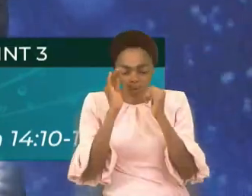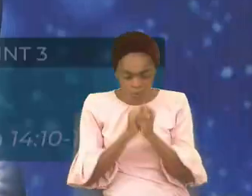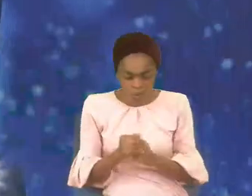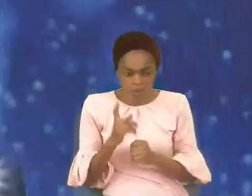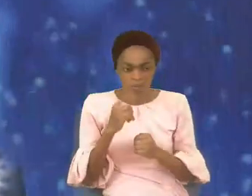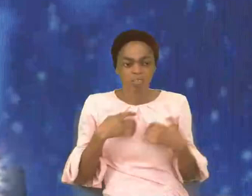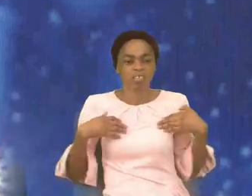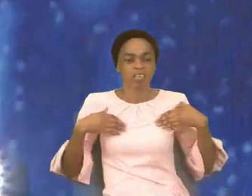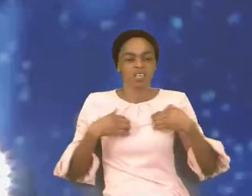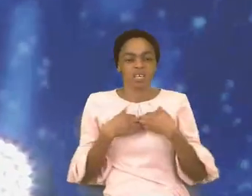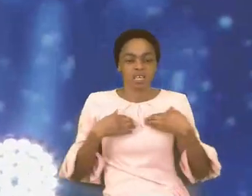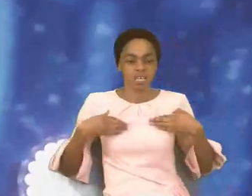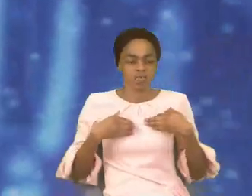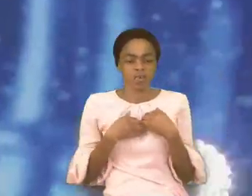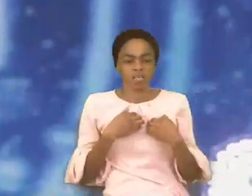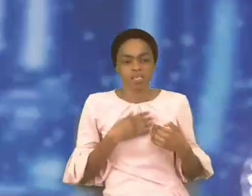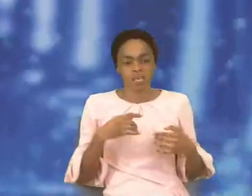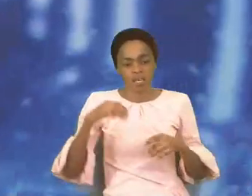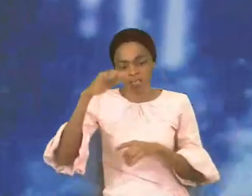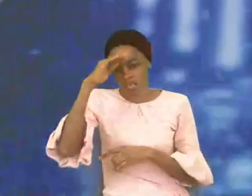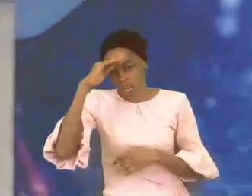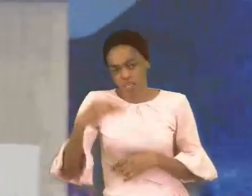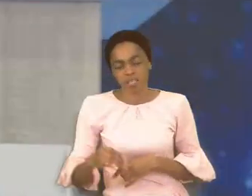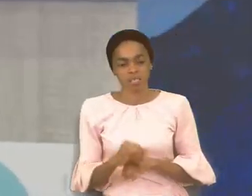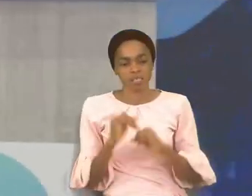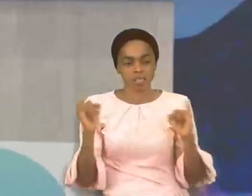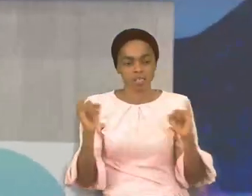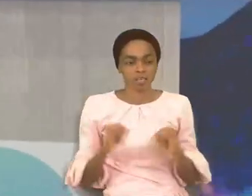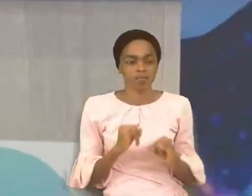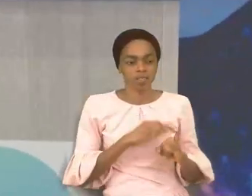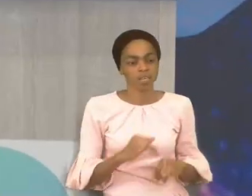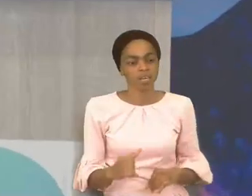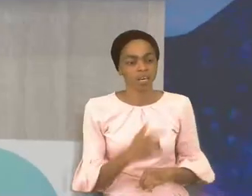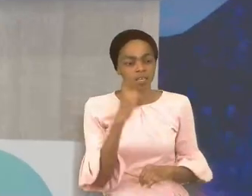la marque de son nom.